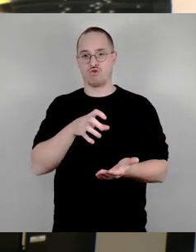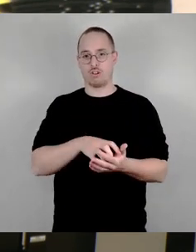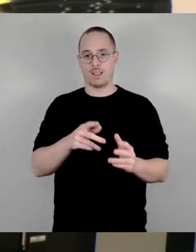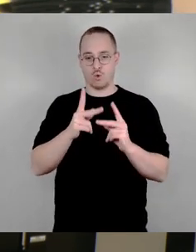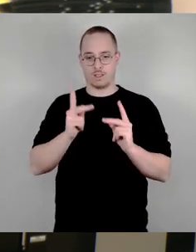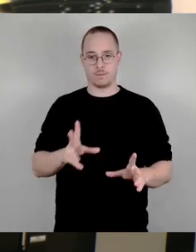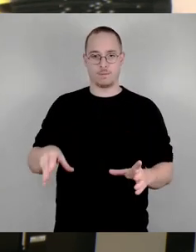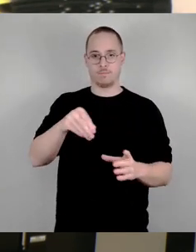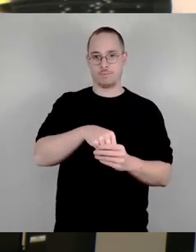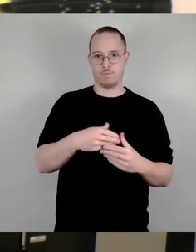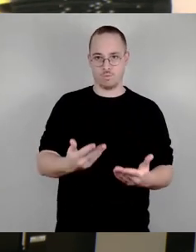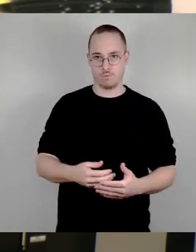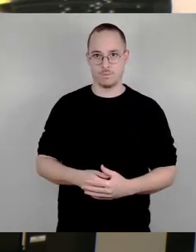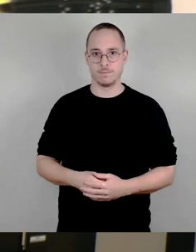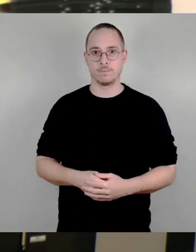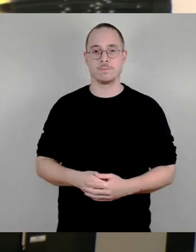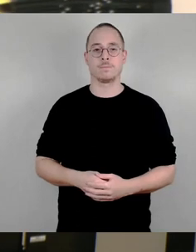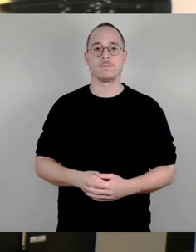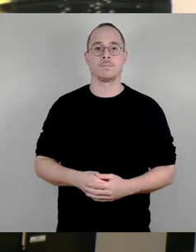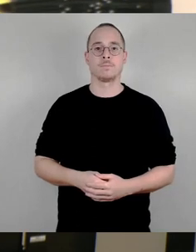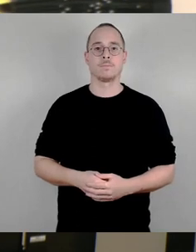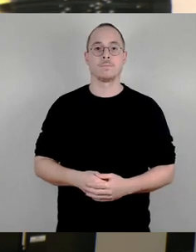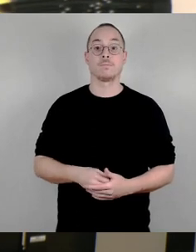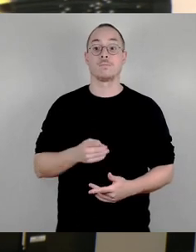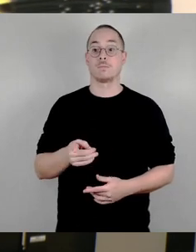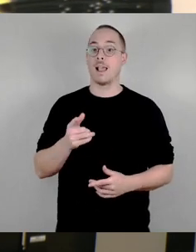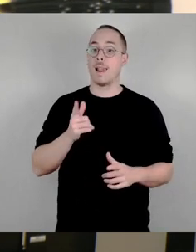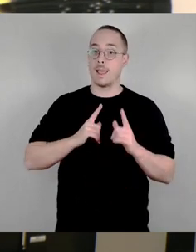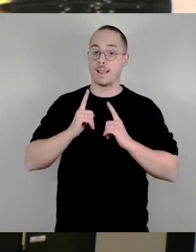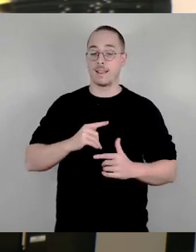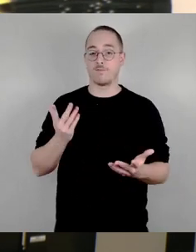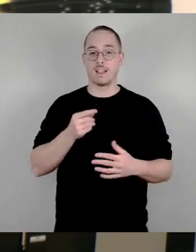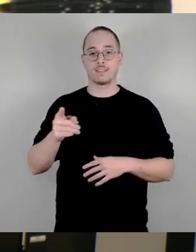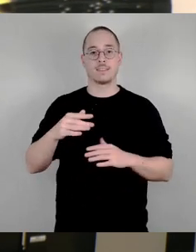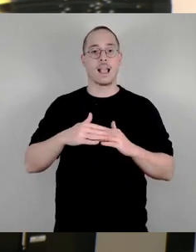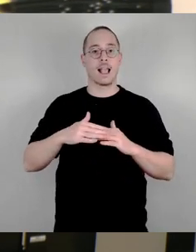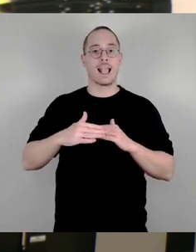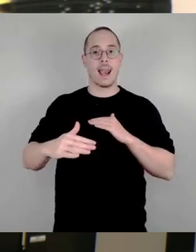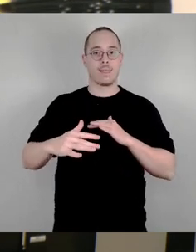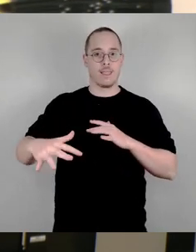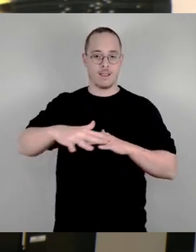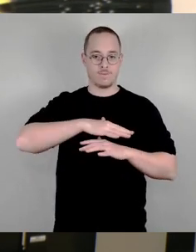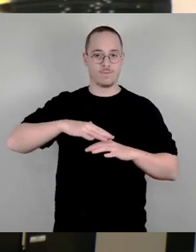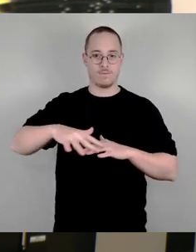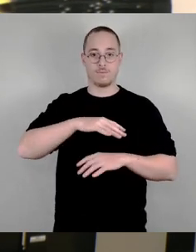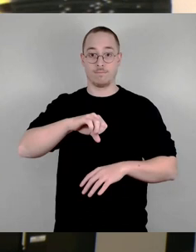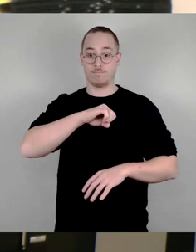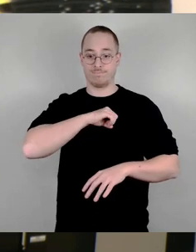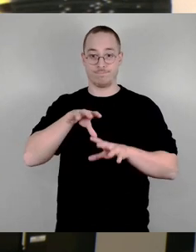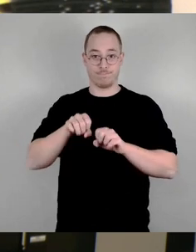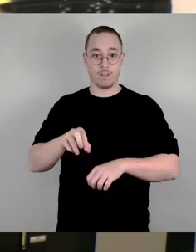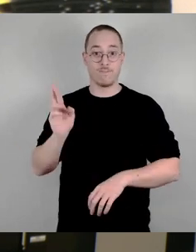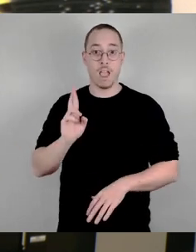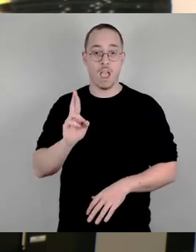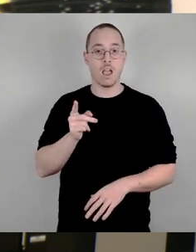Gelände befindet sich ja leider immer noch im Eigentum der Trewag. Es gibt dort in der Neustadt seit langem Bestrebungen, dass dort